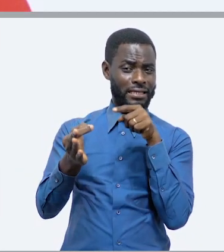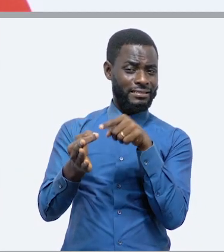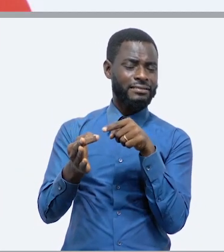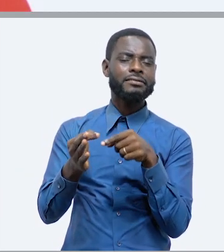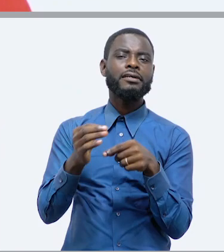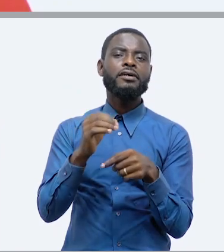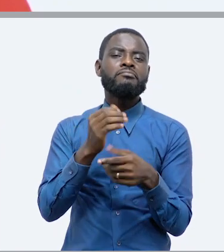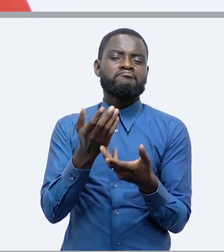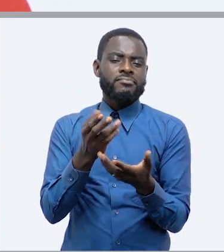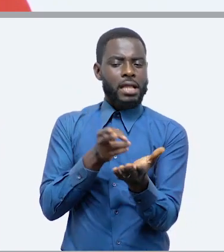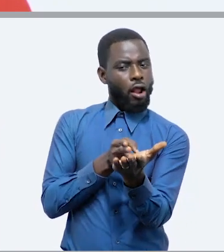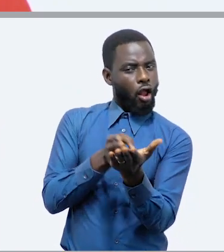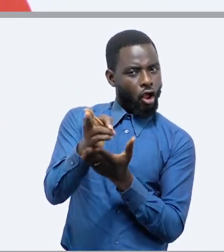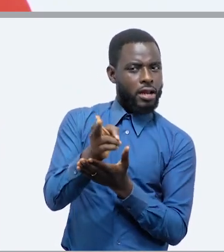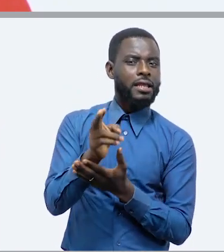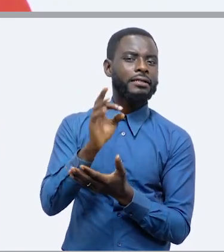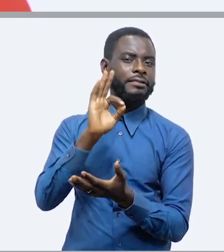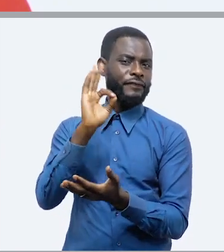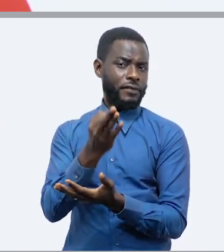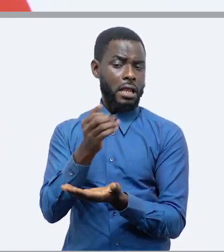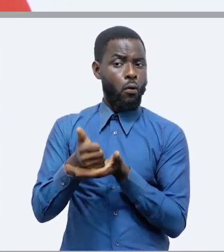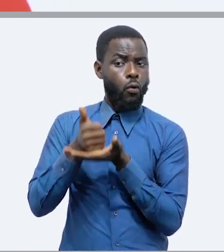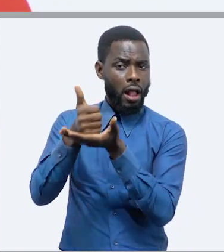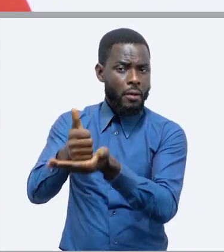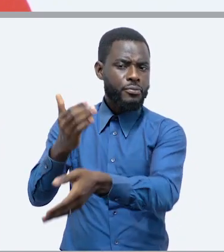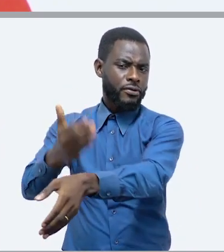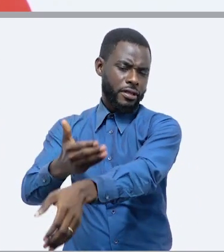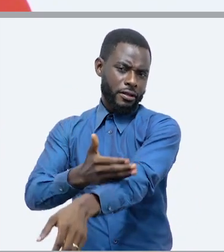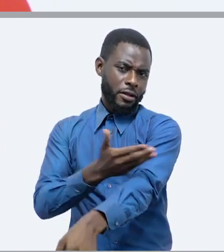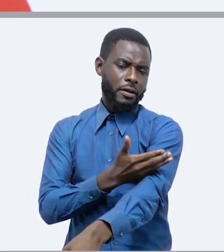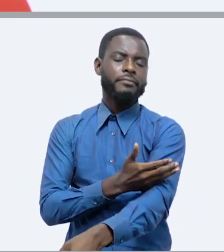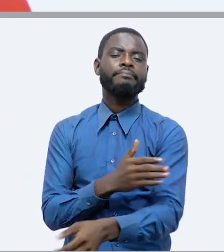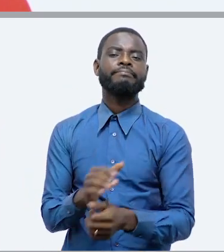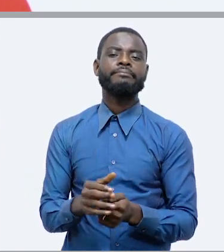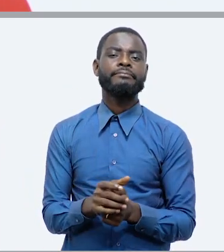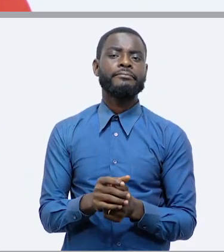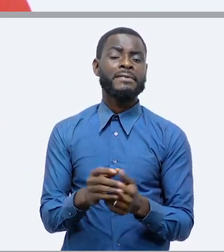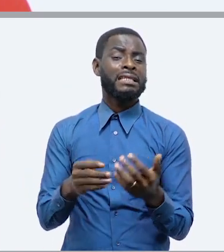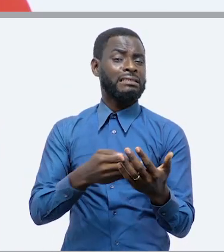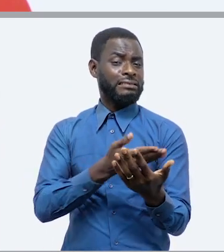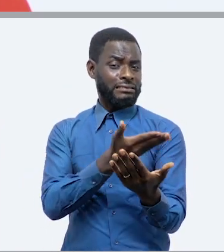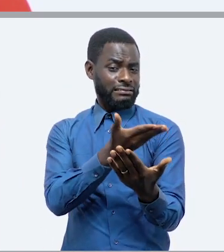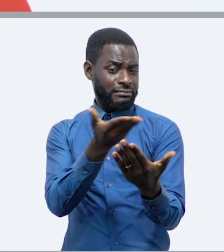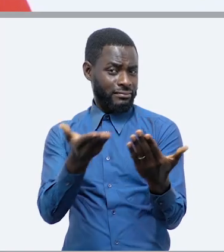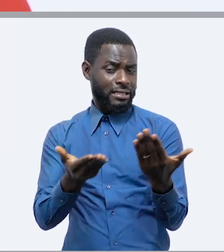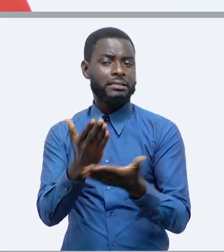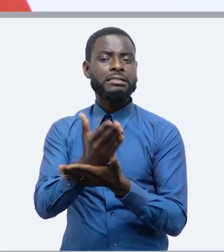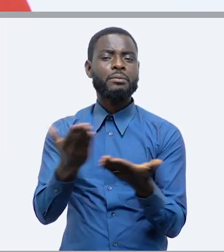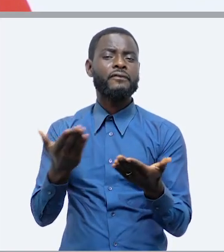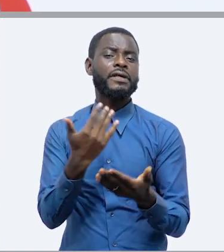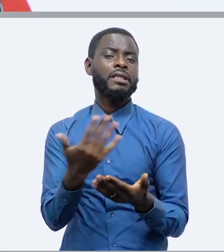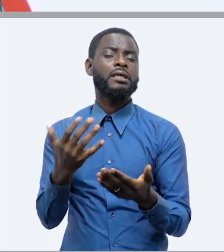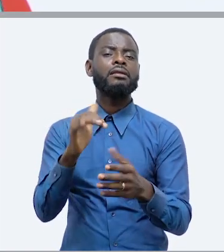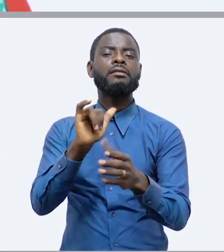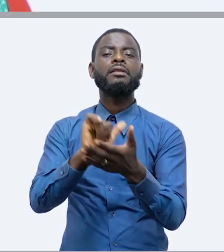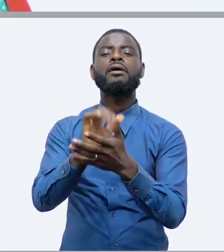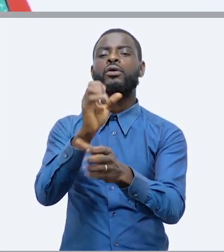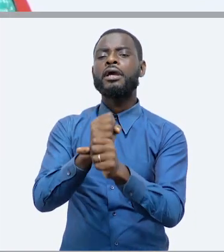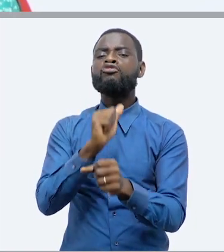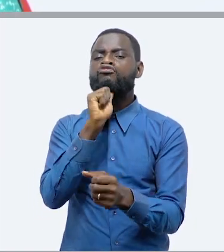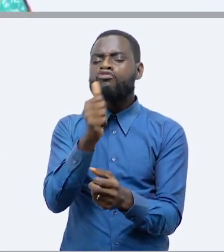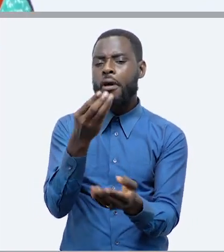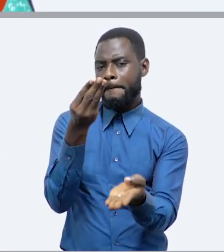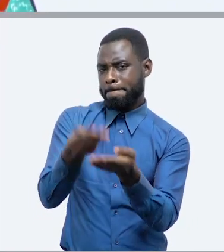Ta mon wye, bo mwade sanko be, ni nshokpo ni. Bo mwade sanko kura be, ne fehi nshokpo. Esa ni